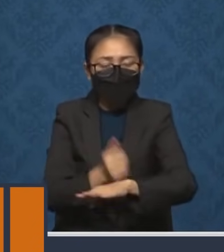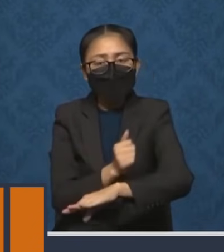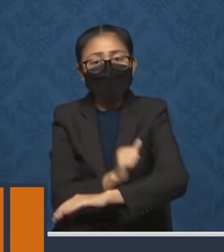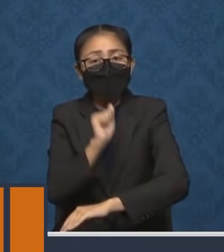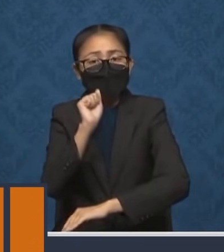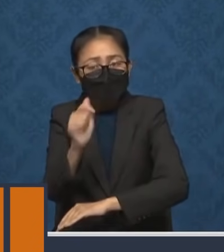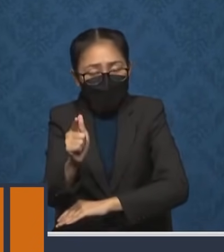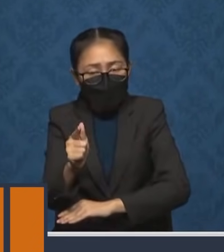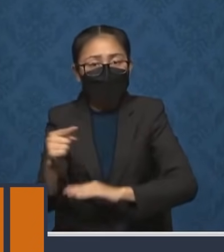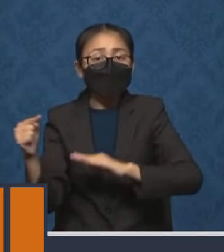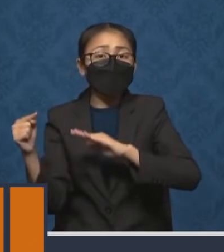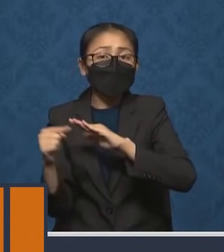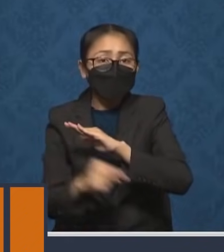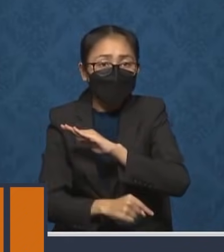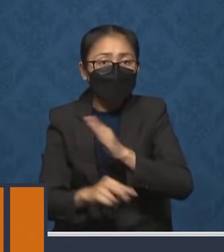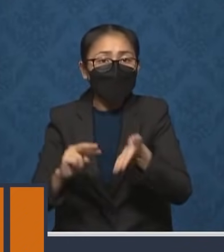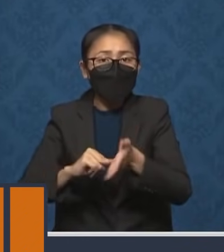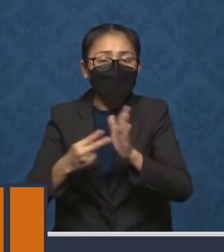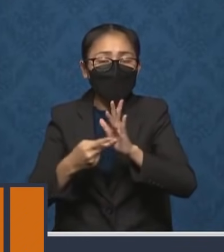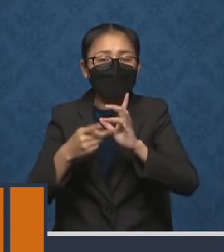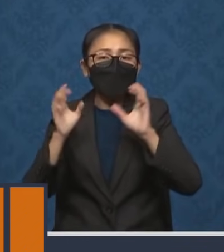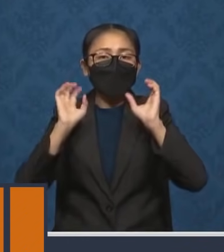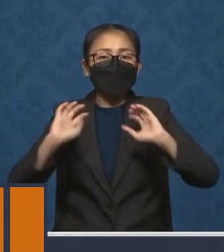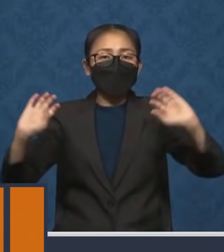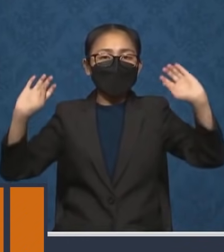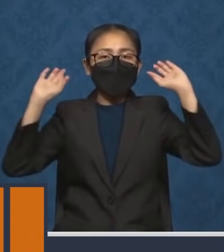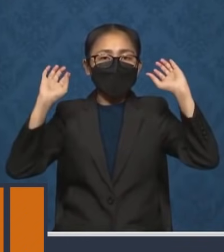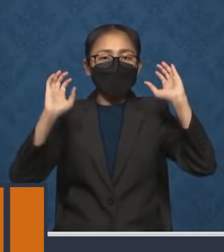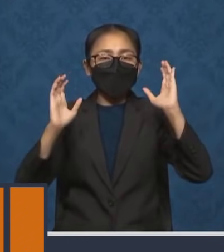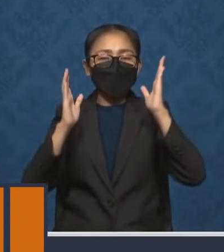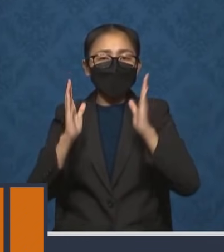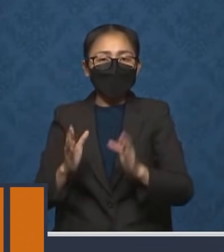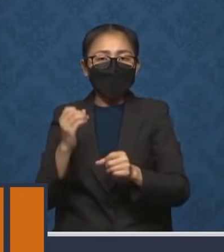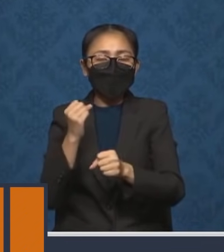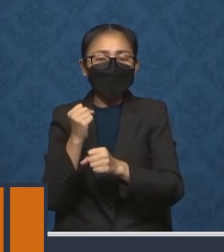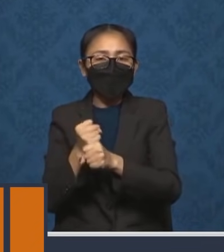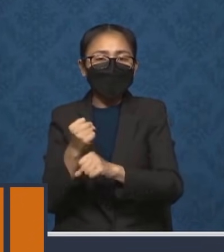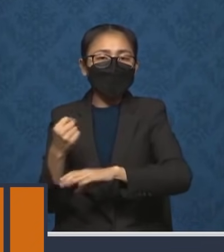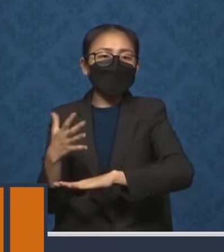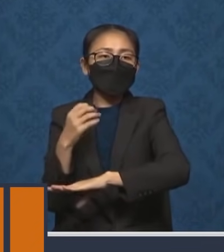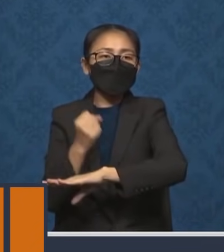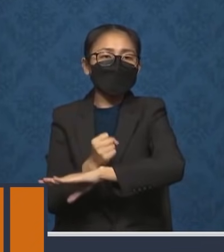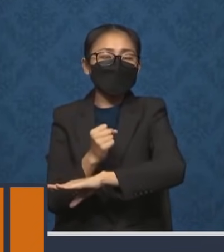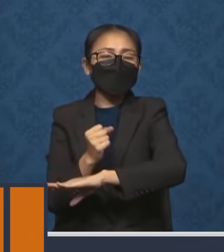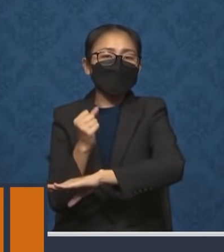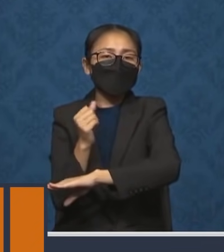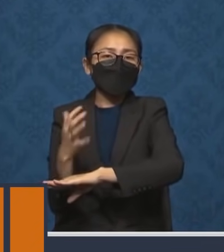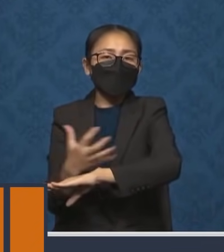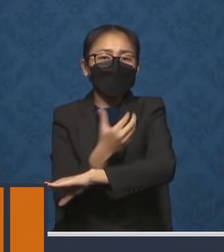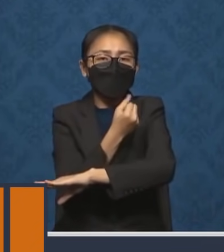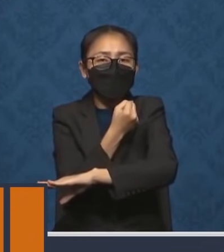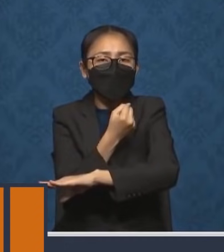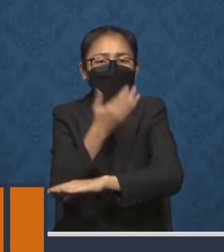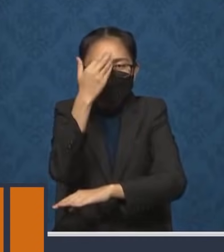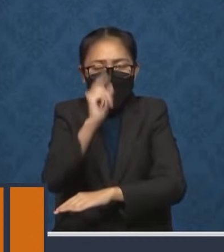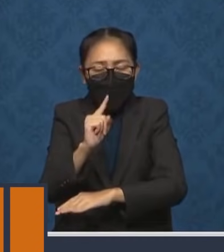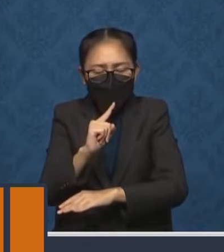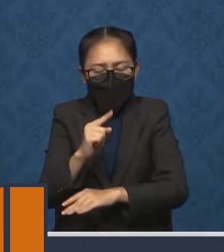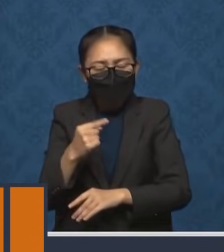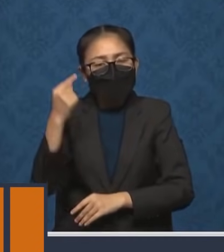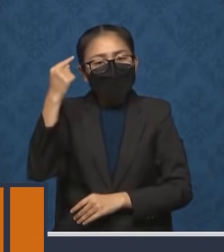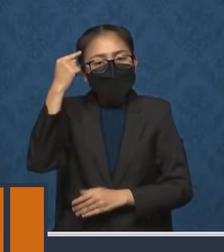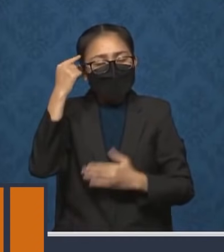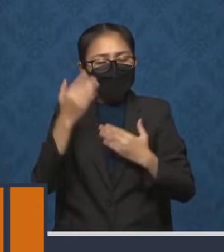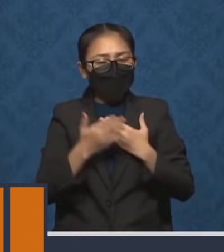แม้กระทั่งนำไปทุจริตก็คือข้าราชการและก็นักการเมืองทั้งนั้นครับและแล้วมันก็เป็นสามัญสำนึกครับว่า